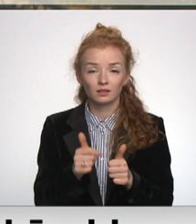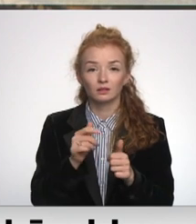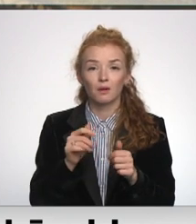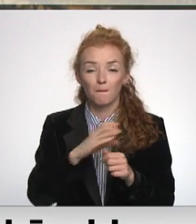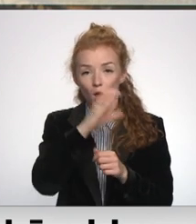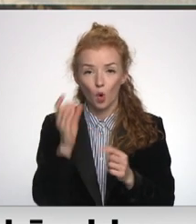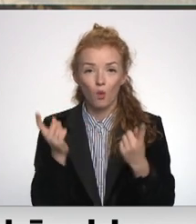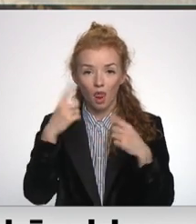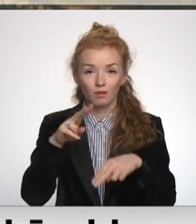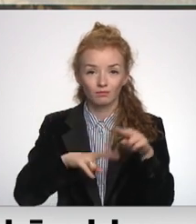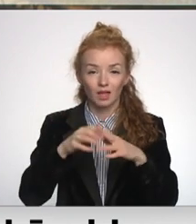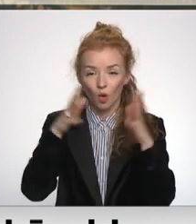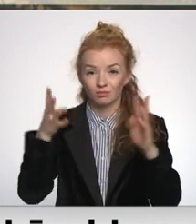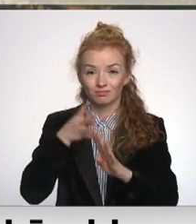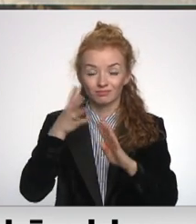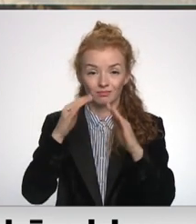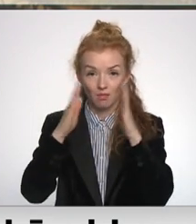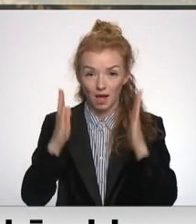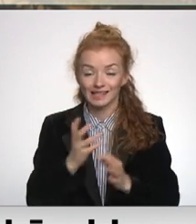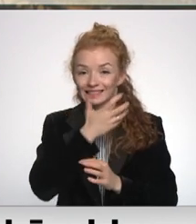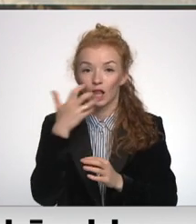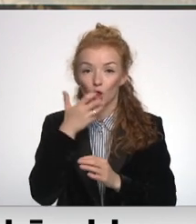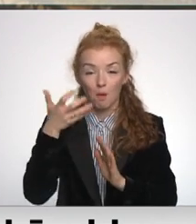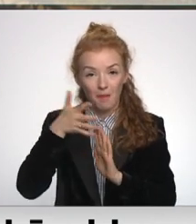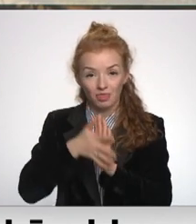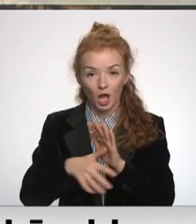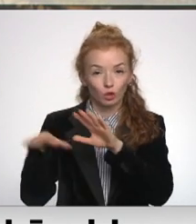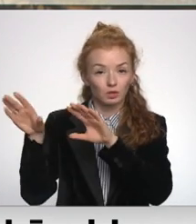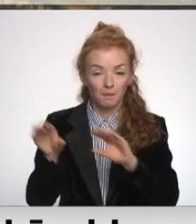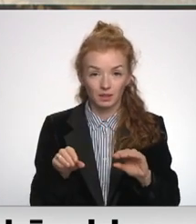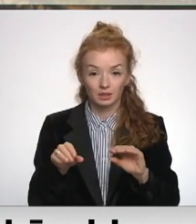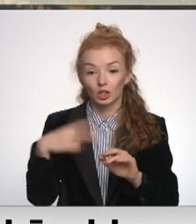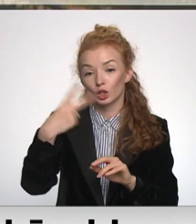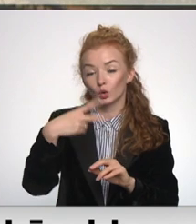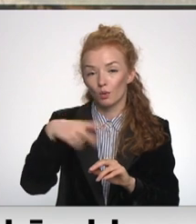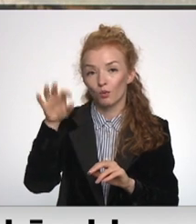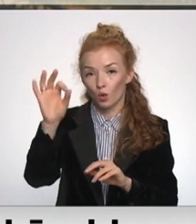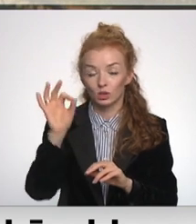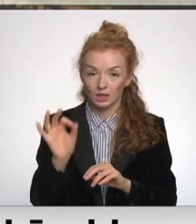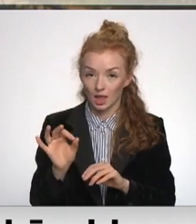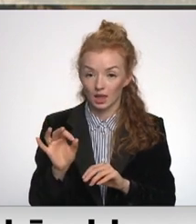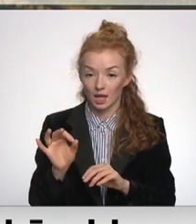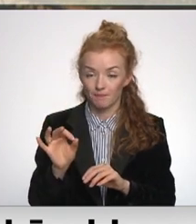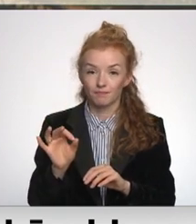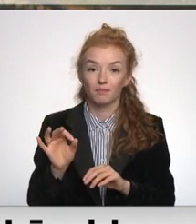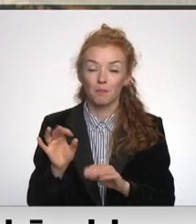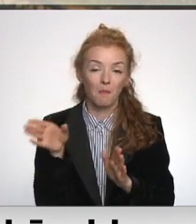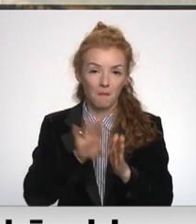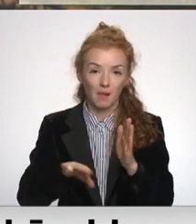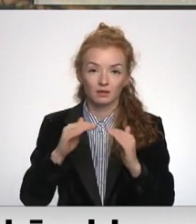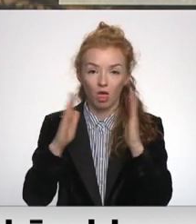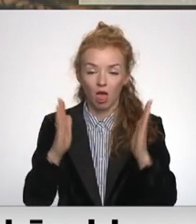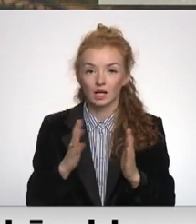laikos būvētojos daudzdzīvokļu namos siltumu patēriņu samazināt par 20%, iztiekot bez